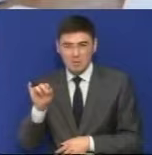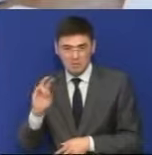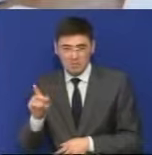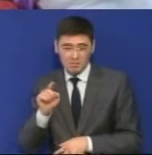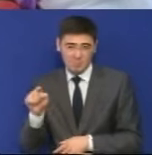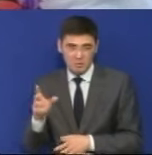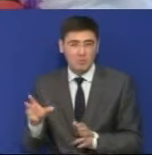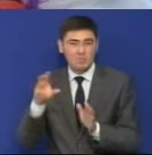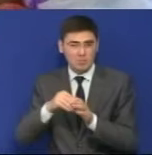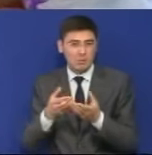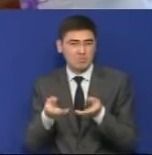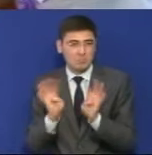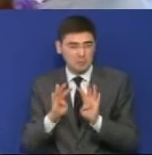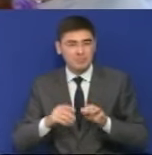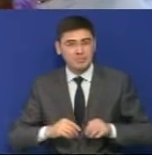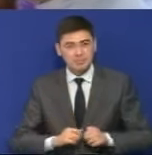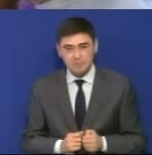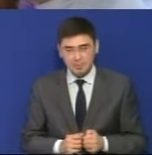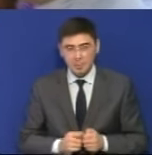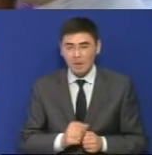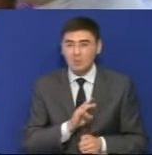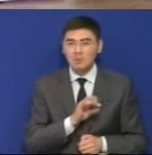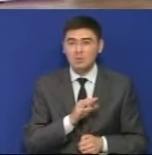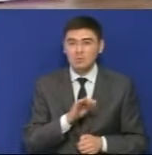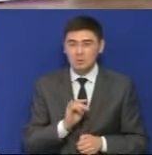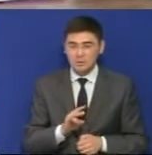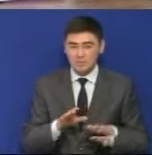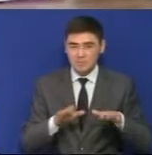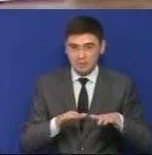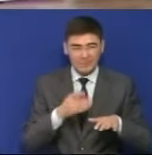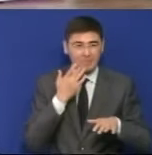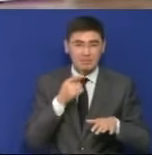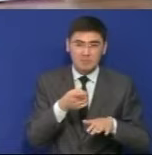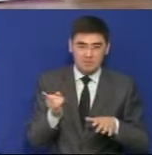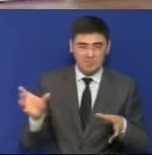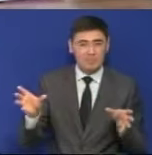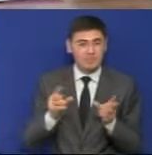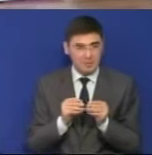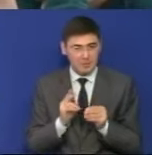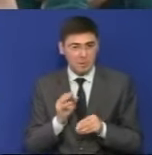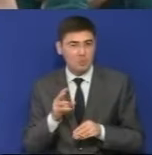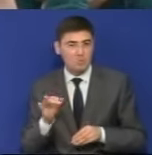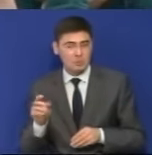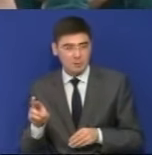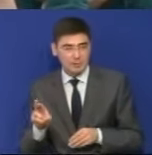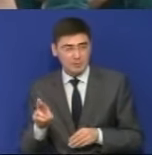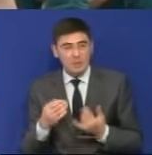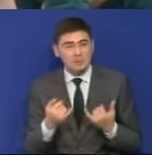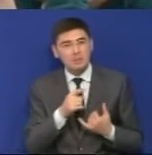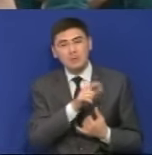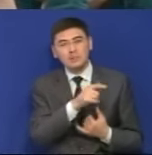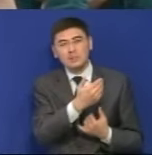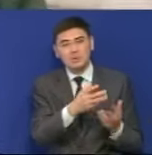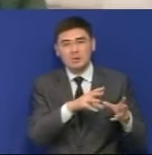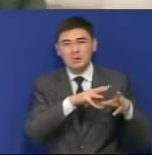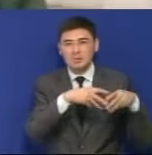защите прав детей семейского городского филиала партии «Нур-Отан» прошло совместно с членами данной комиссии. Они подняли вопросы обеспечения многодетных